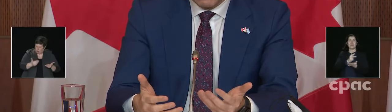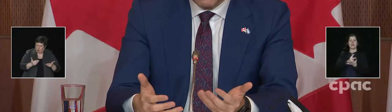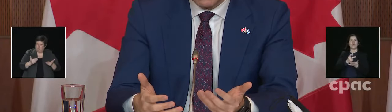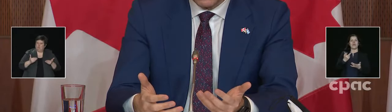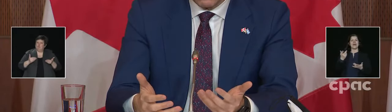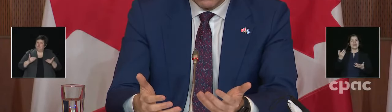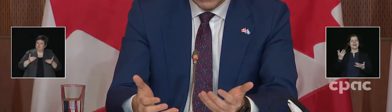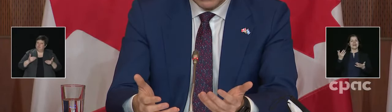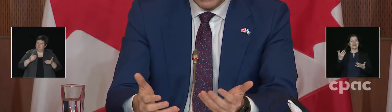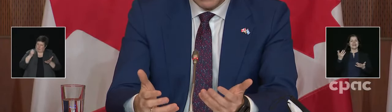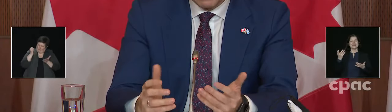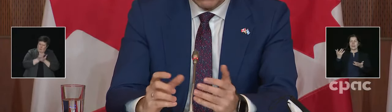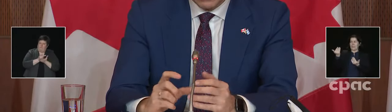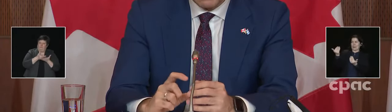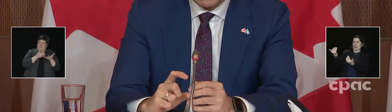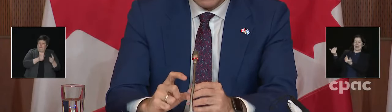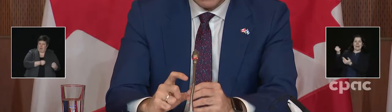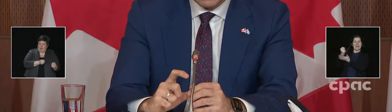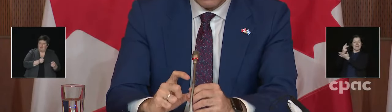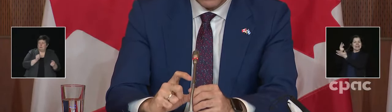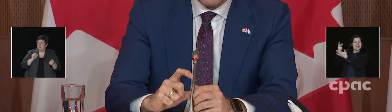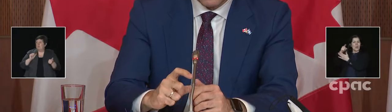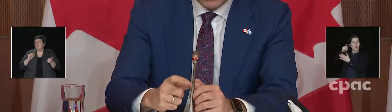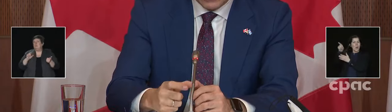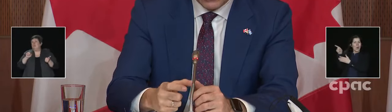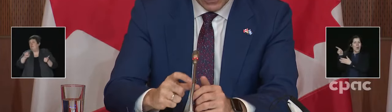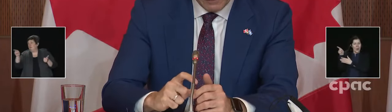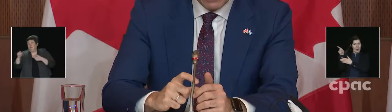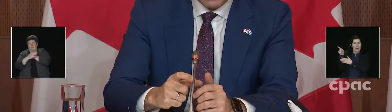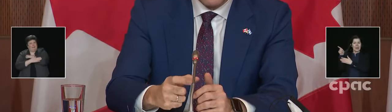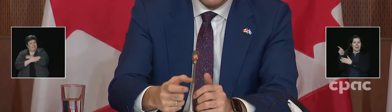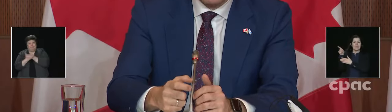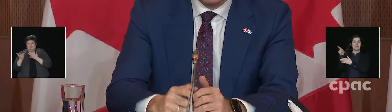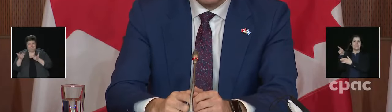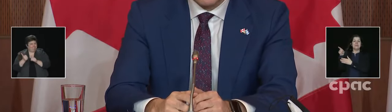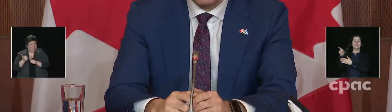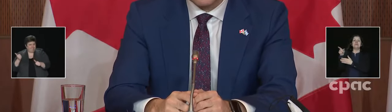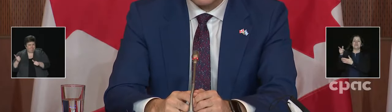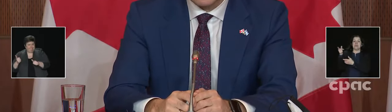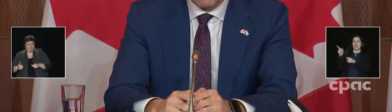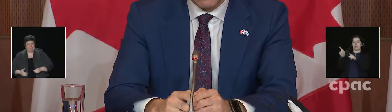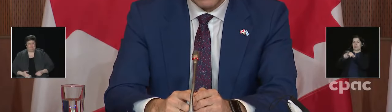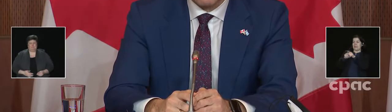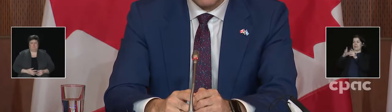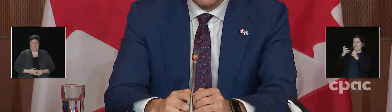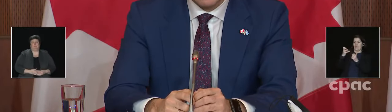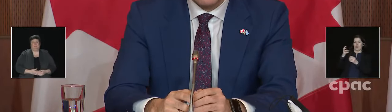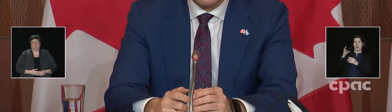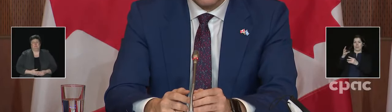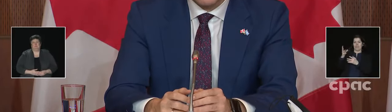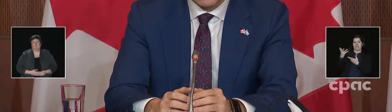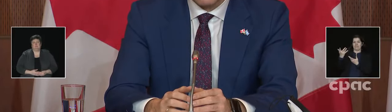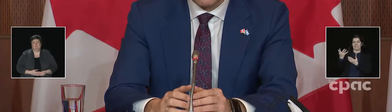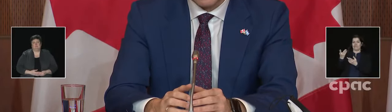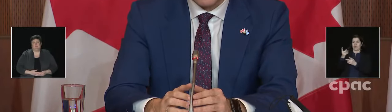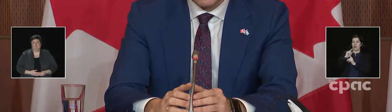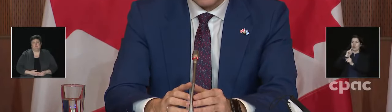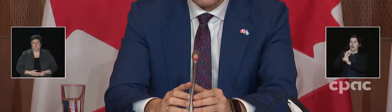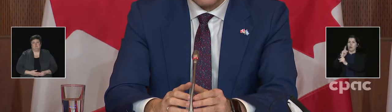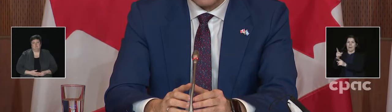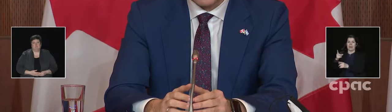traiter des approbations nécessaires, mais aussi avec lesquels ils veulent ensuite rapidement ajouter l'approvisionnement et